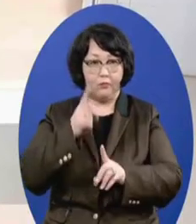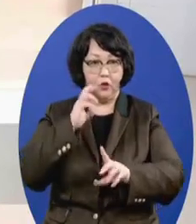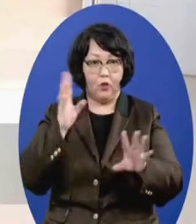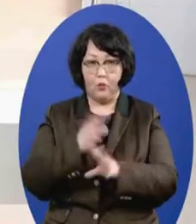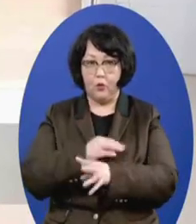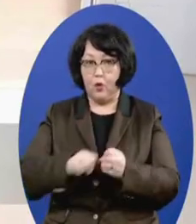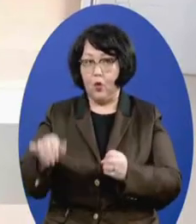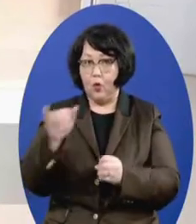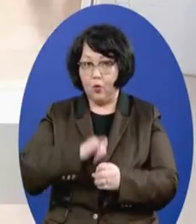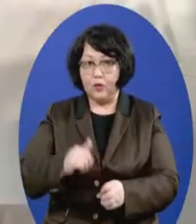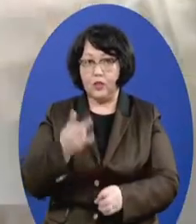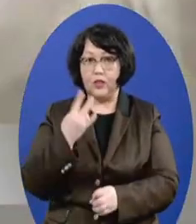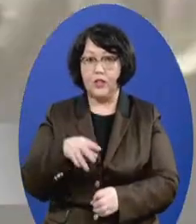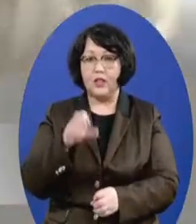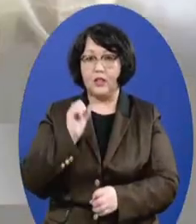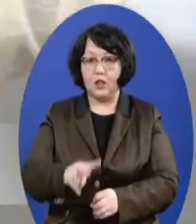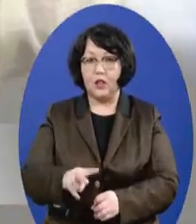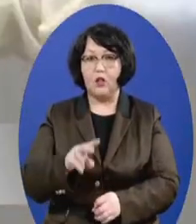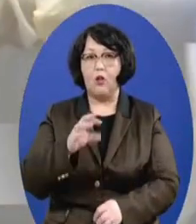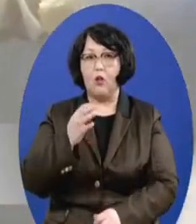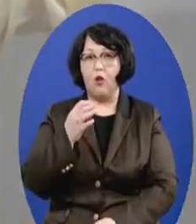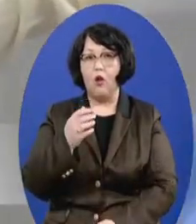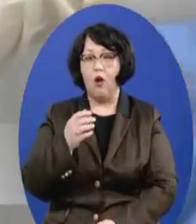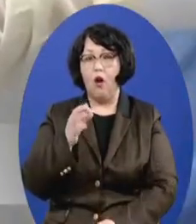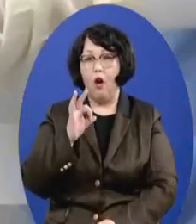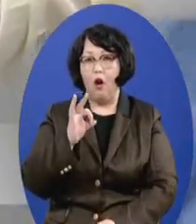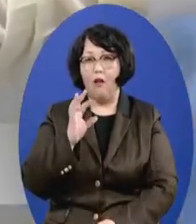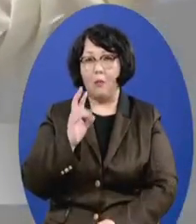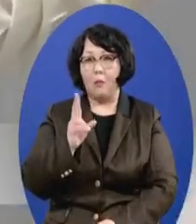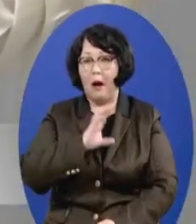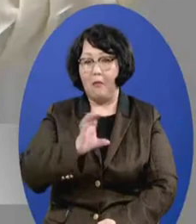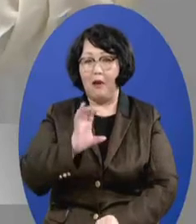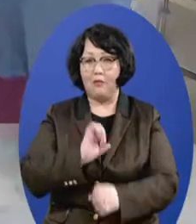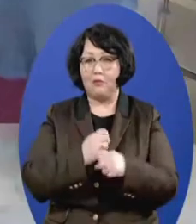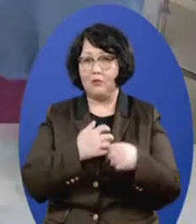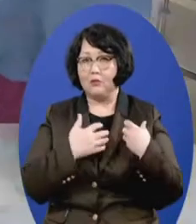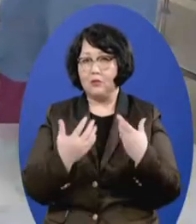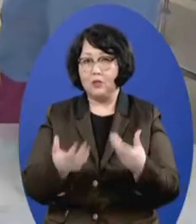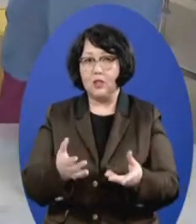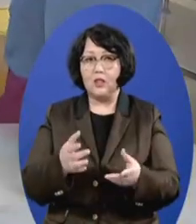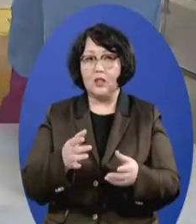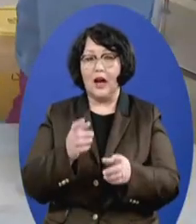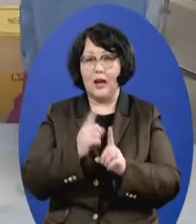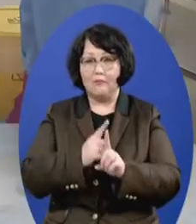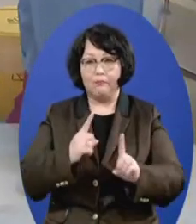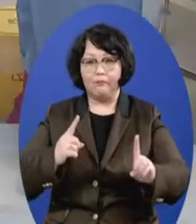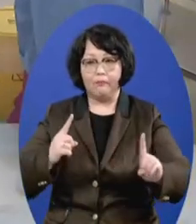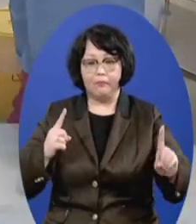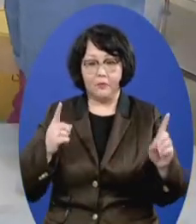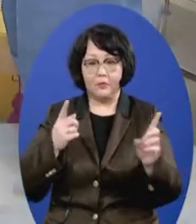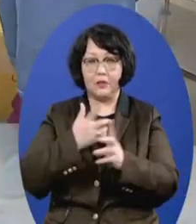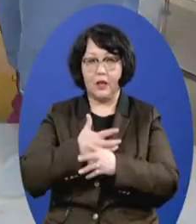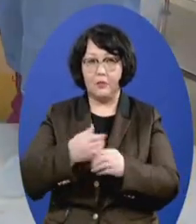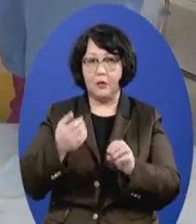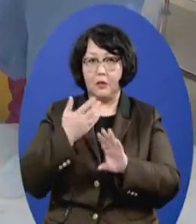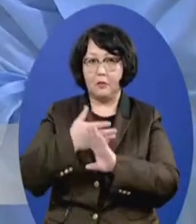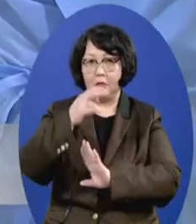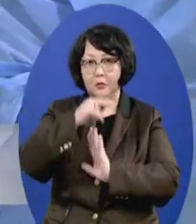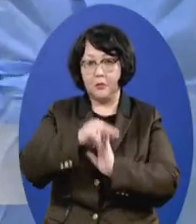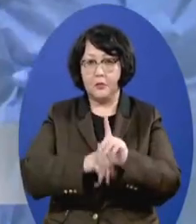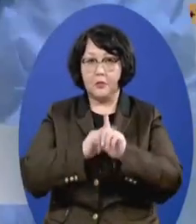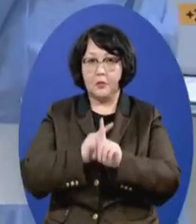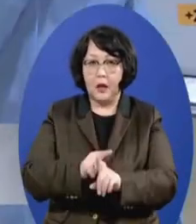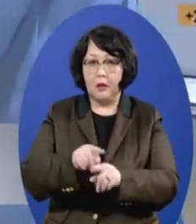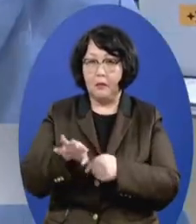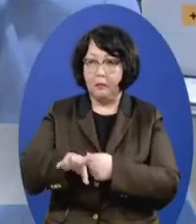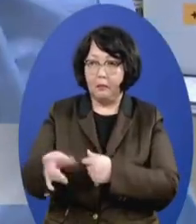байгуулахыг улсын болон нийслэлийн онцгой комисс таалгалаа. Мөн иргэдийг дархлаажуулах үед халдвар хамгааллын дэгдлийг мөрдөж, ариутгал халдваргүйжүүлэлтийг тогтмол